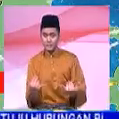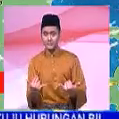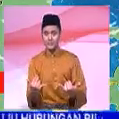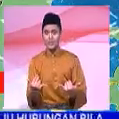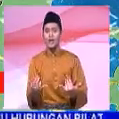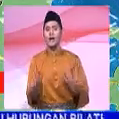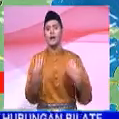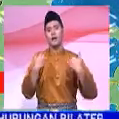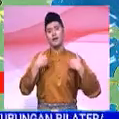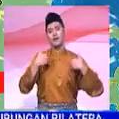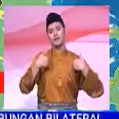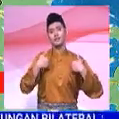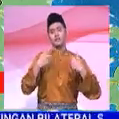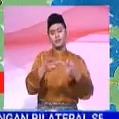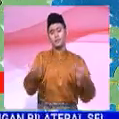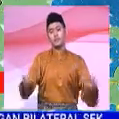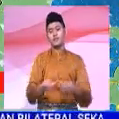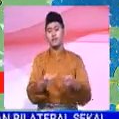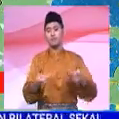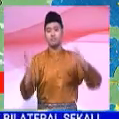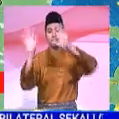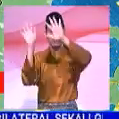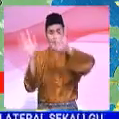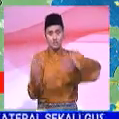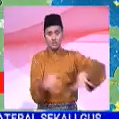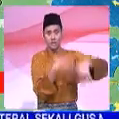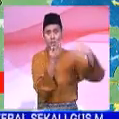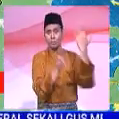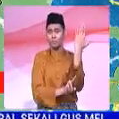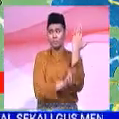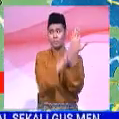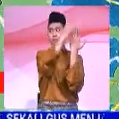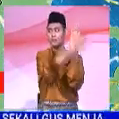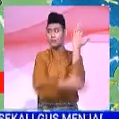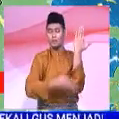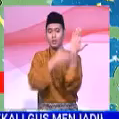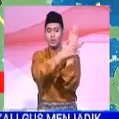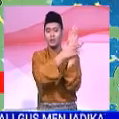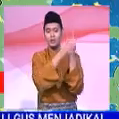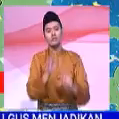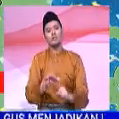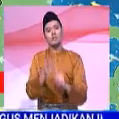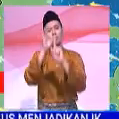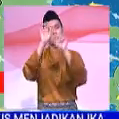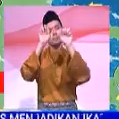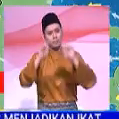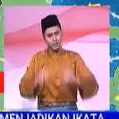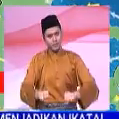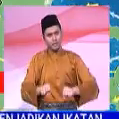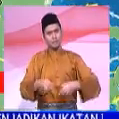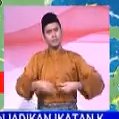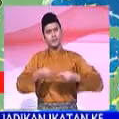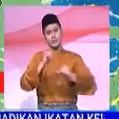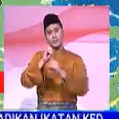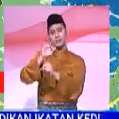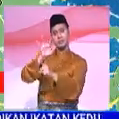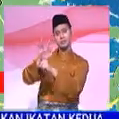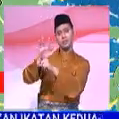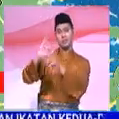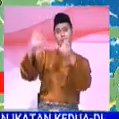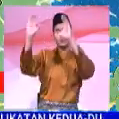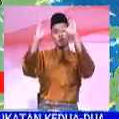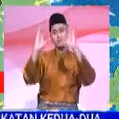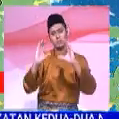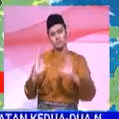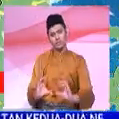ketika ini terdapat kawasan penumpuan angin melibatkan negeri di utara semenanjung yang secara amnya boleh memberikan potensi keadaan cuaca